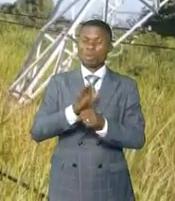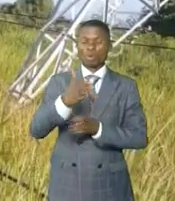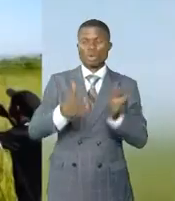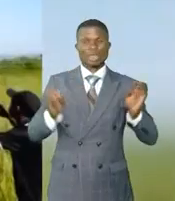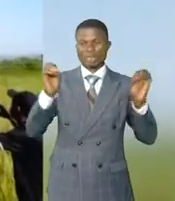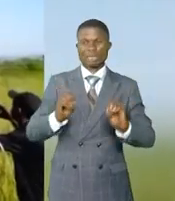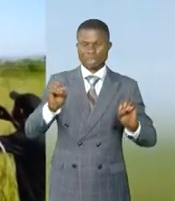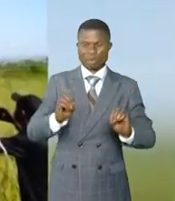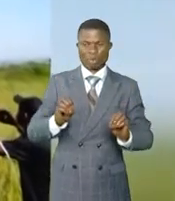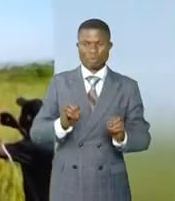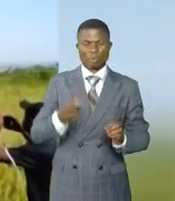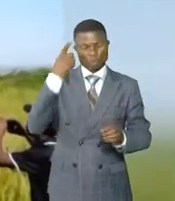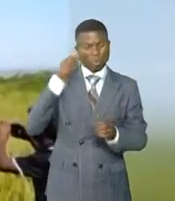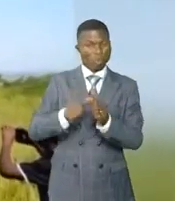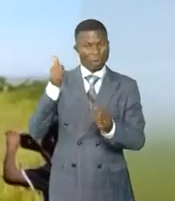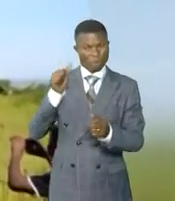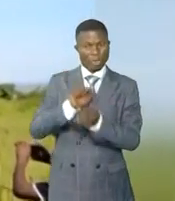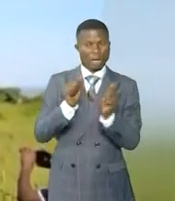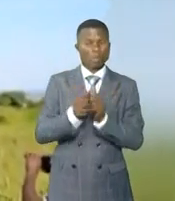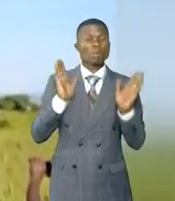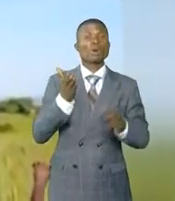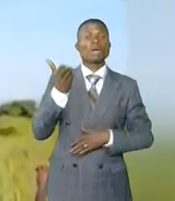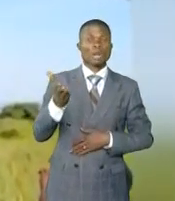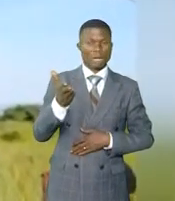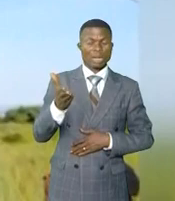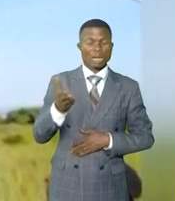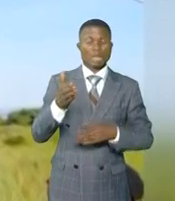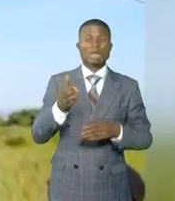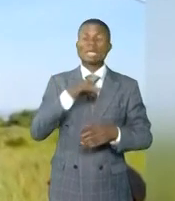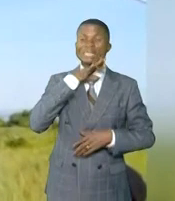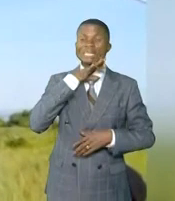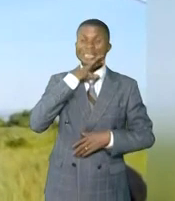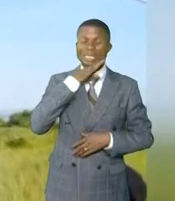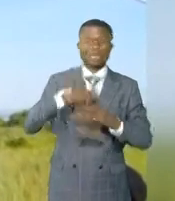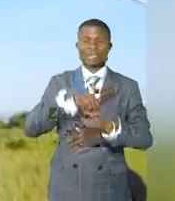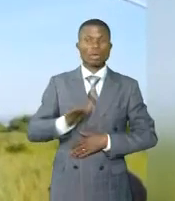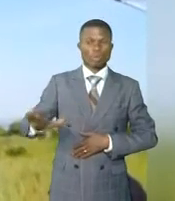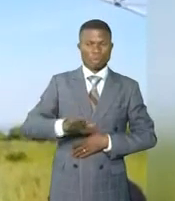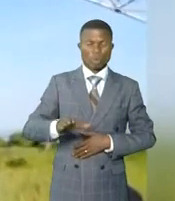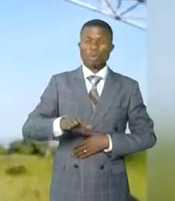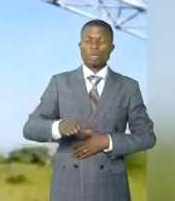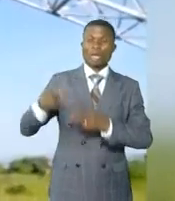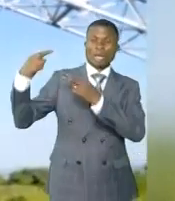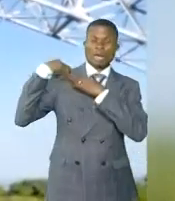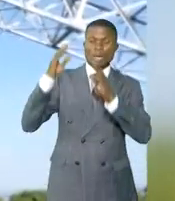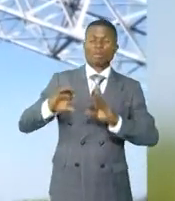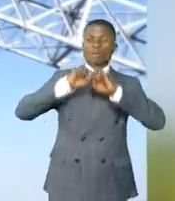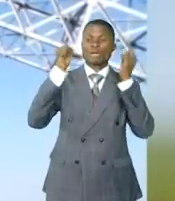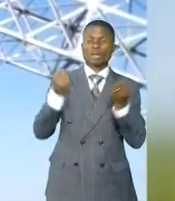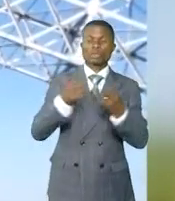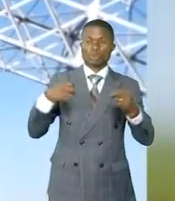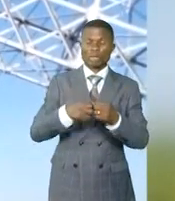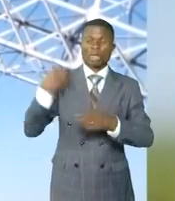politique. Pour éviter un tel scénario déplorable au pays, ont insisté les responsables de la SNEL,